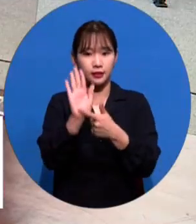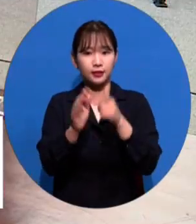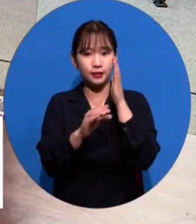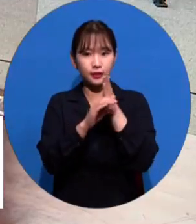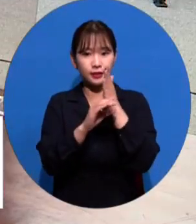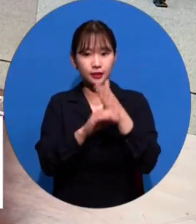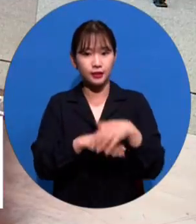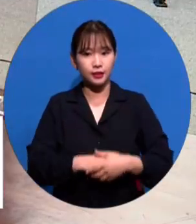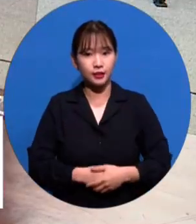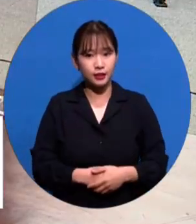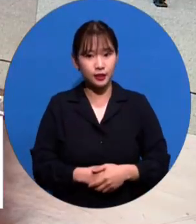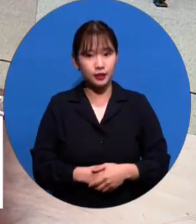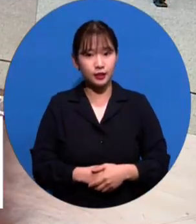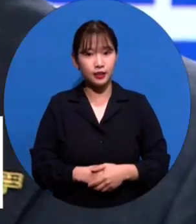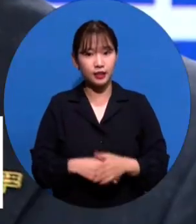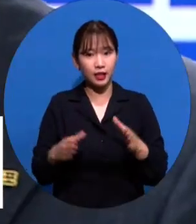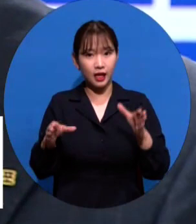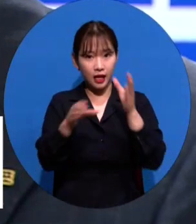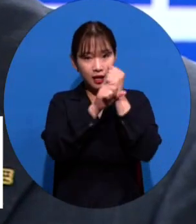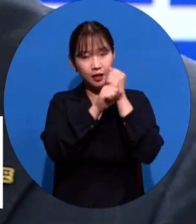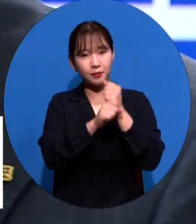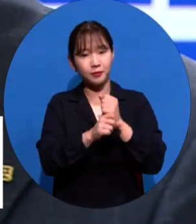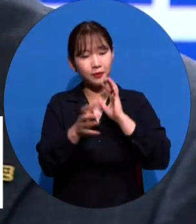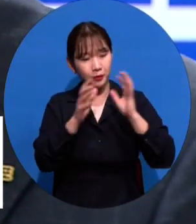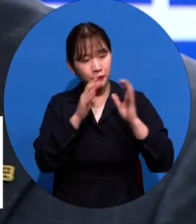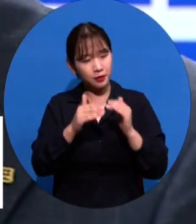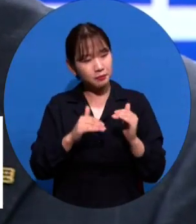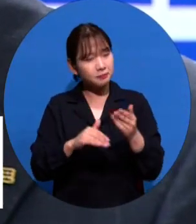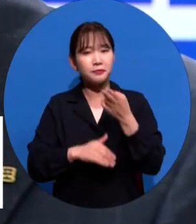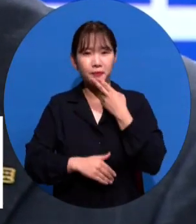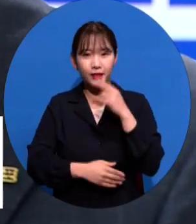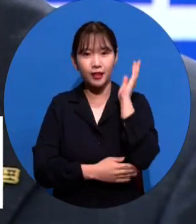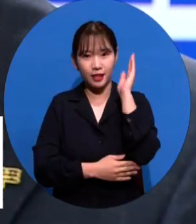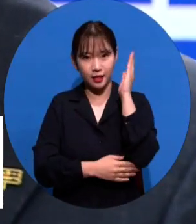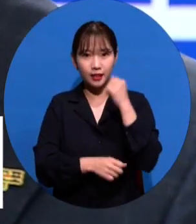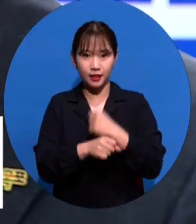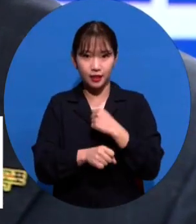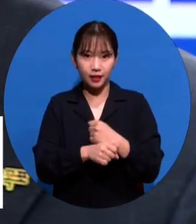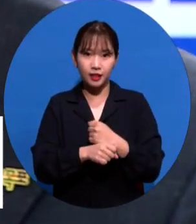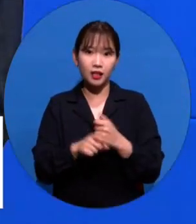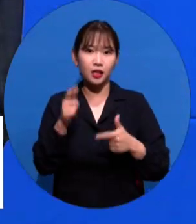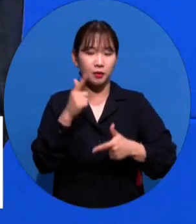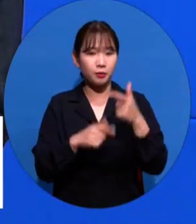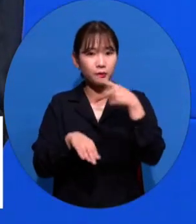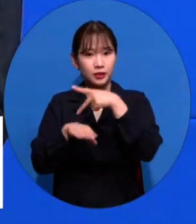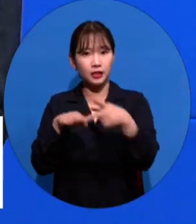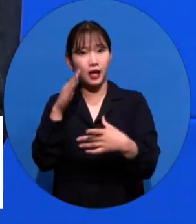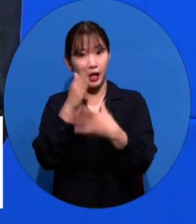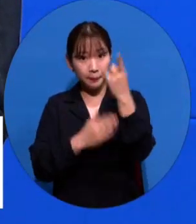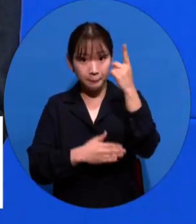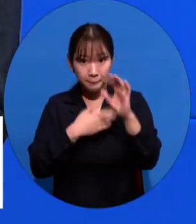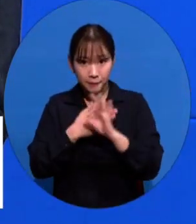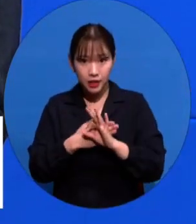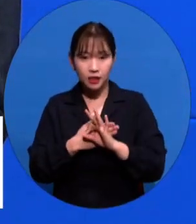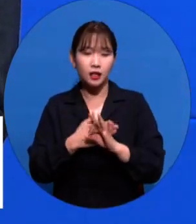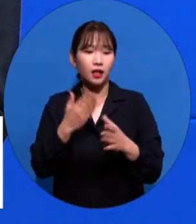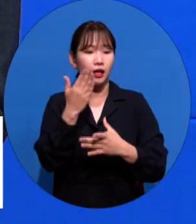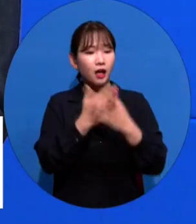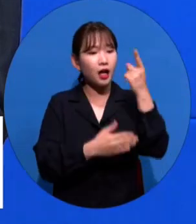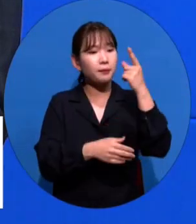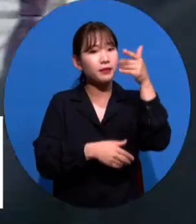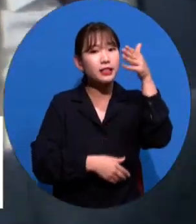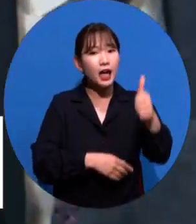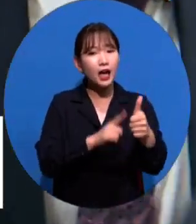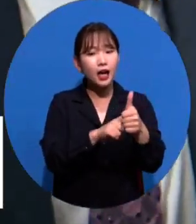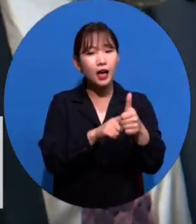있습니다. 통합 논의에 진전이 없었다는 걸 언급하며 목포 신안이 통합될 경우 통합